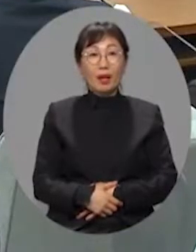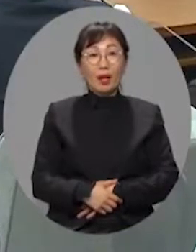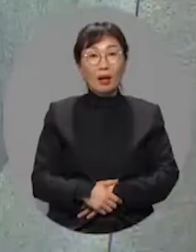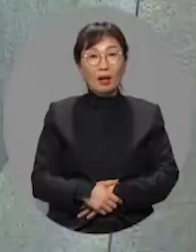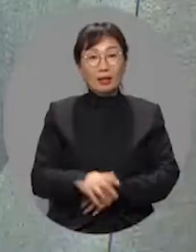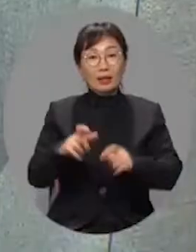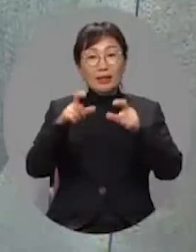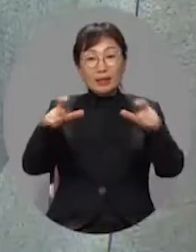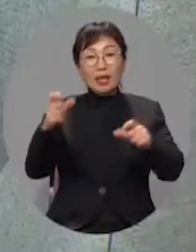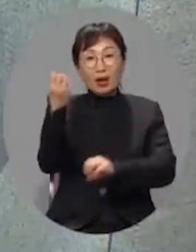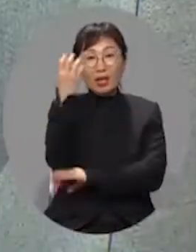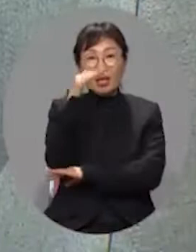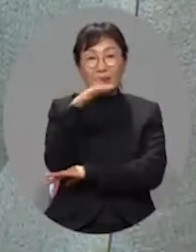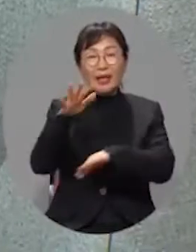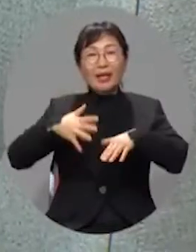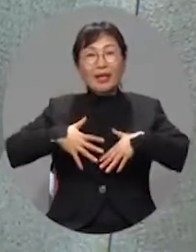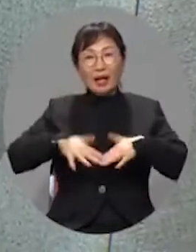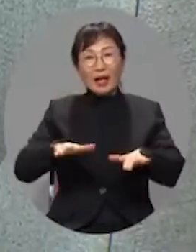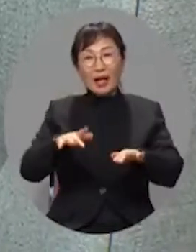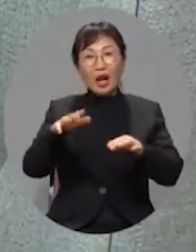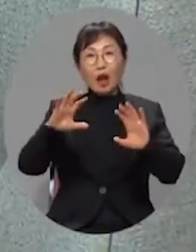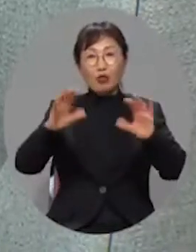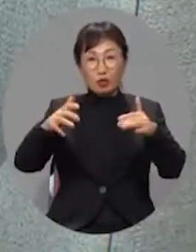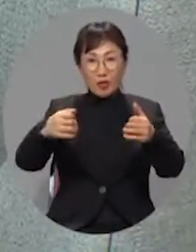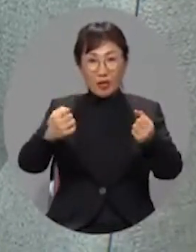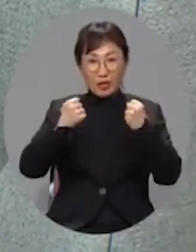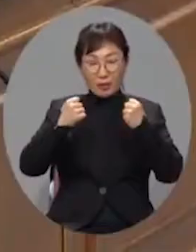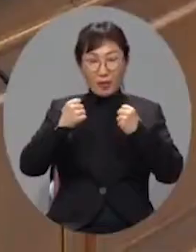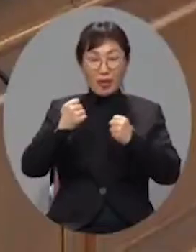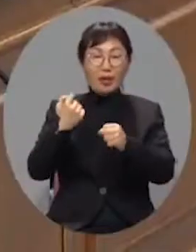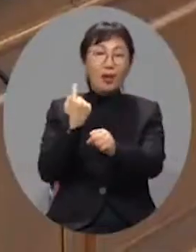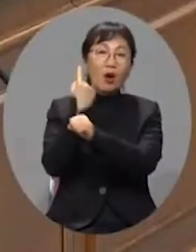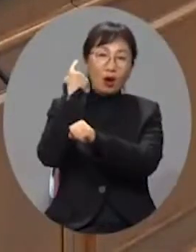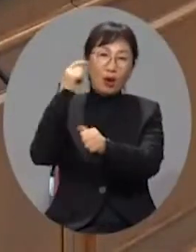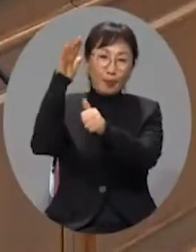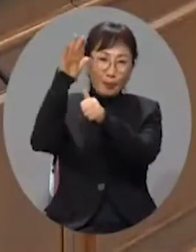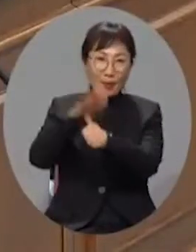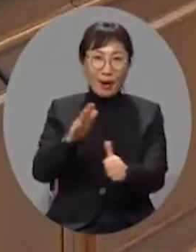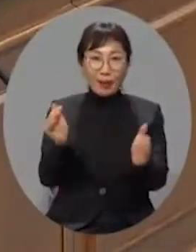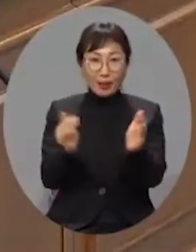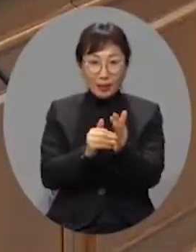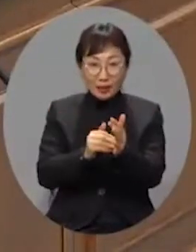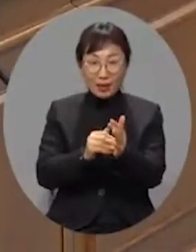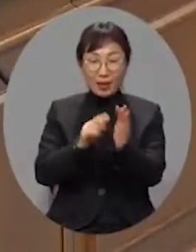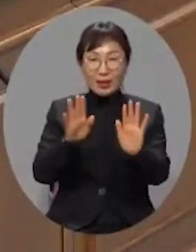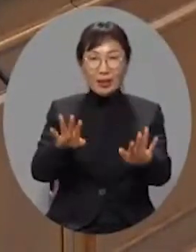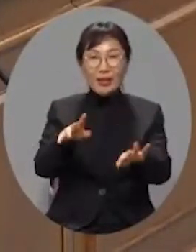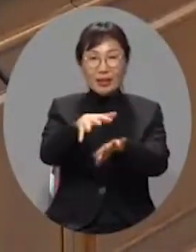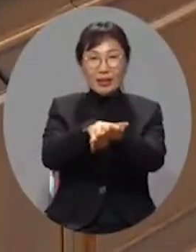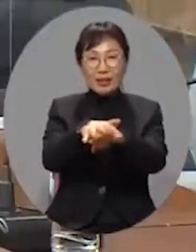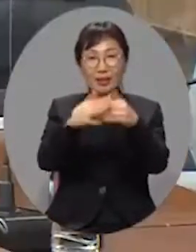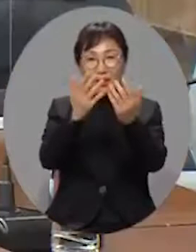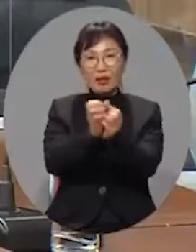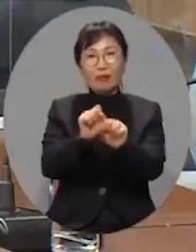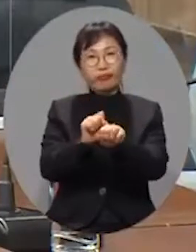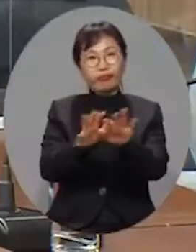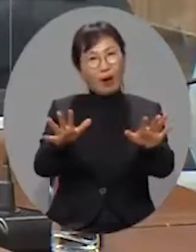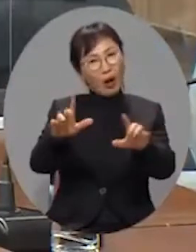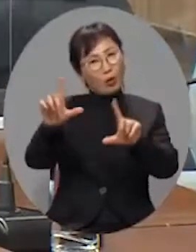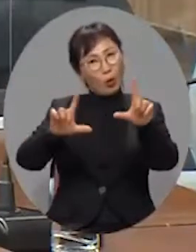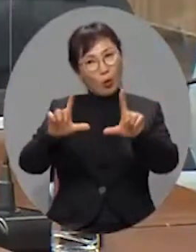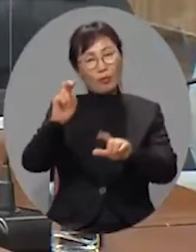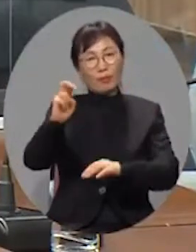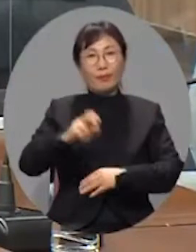가뜩이나 지역 기반이 취약했던 국민의힘은 지난 총선에서 참패하며 당 조직이 사실상 해체 수준에